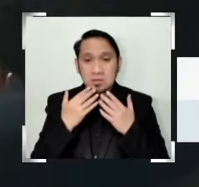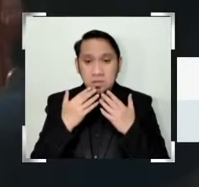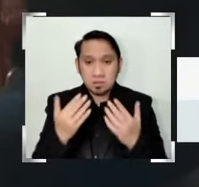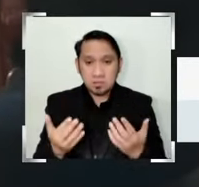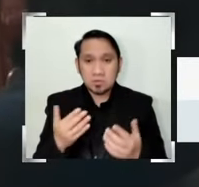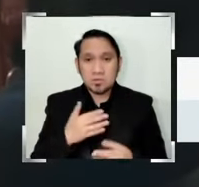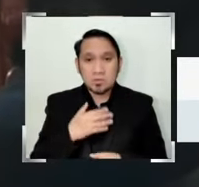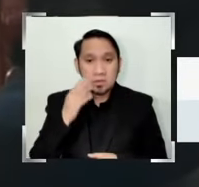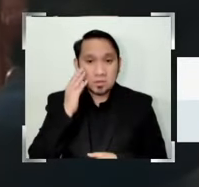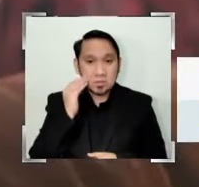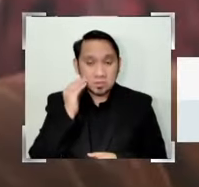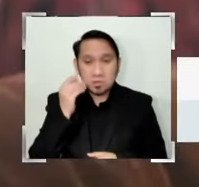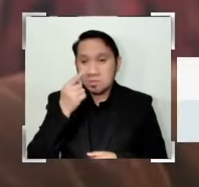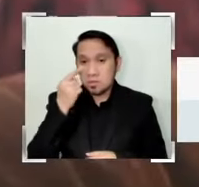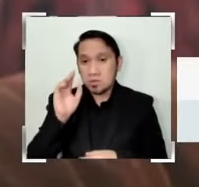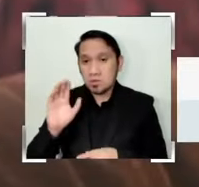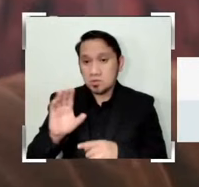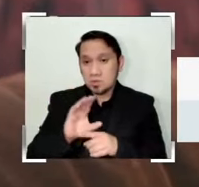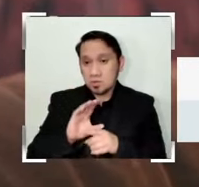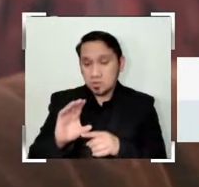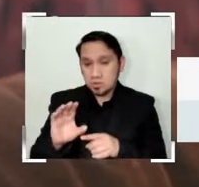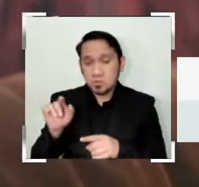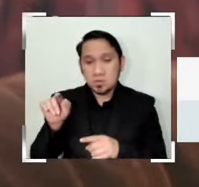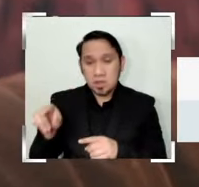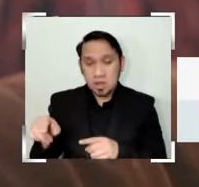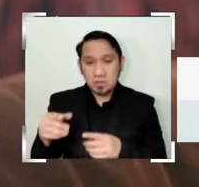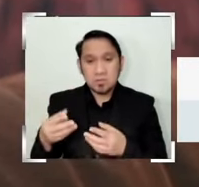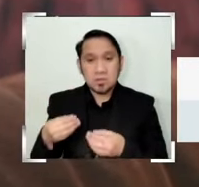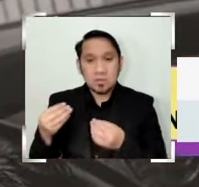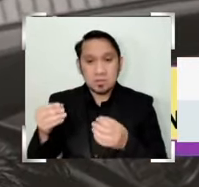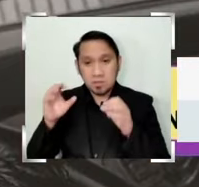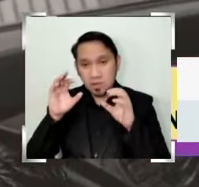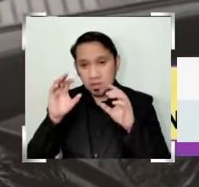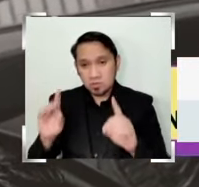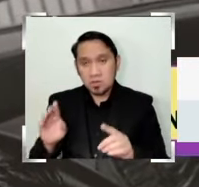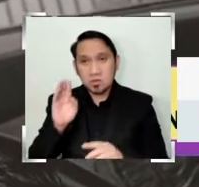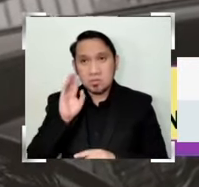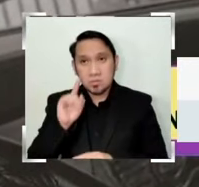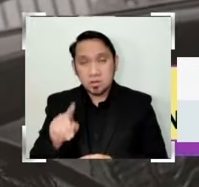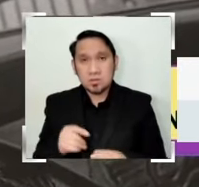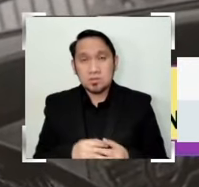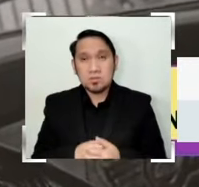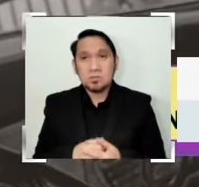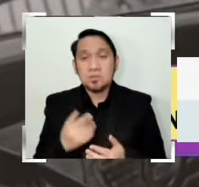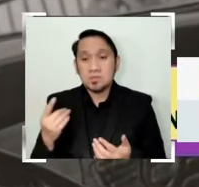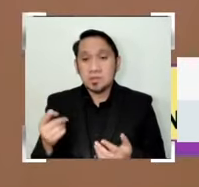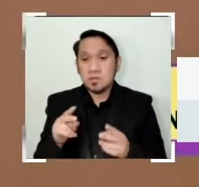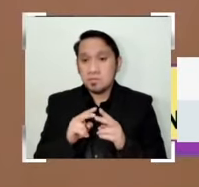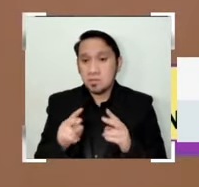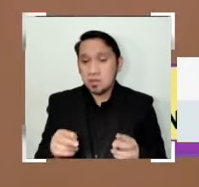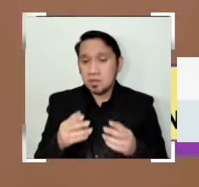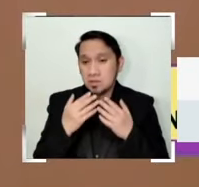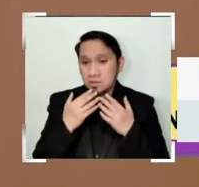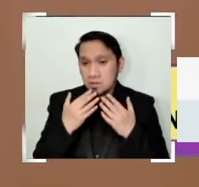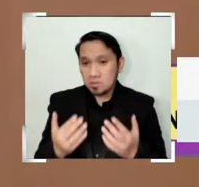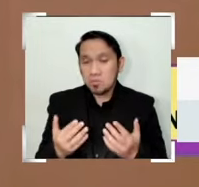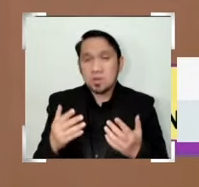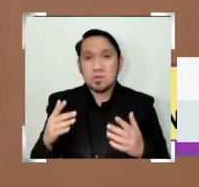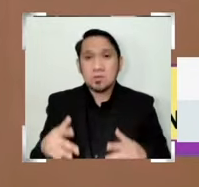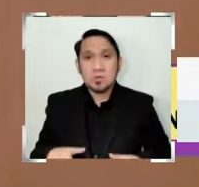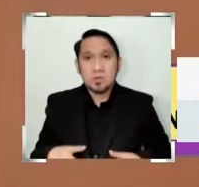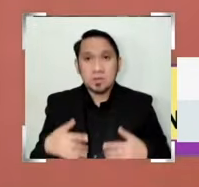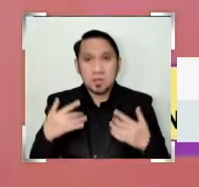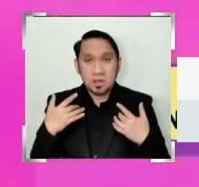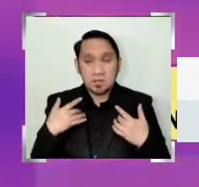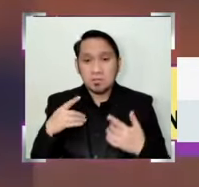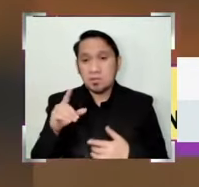kanyang career, napag-aral niya ang kapatid at sarili niya. Grateful din siya sa kanyang two lives bilang Liza at